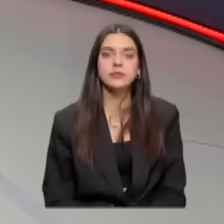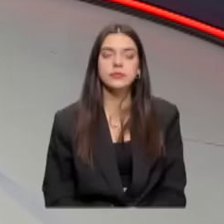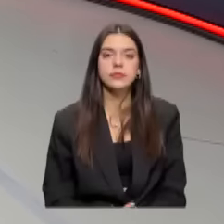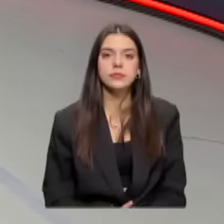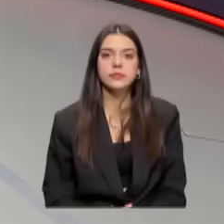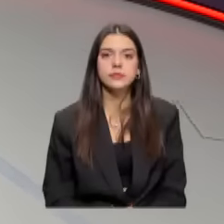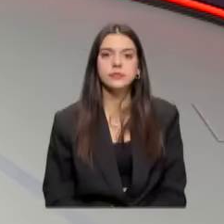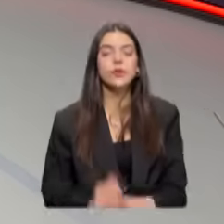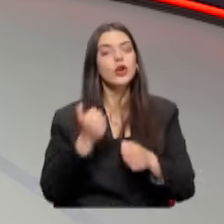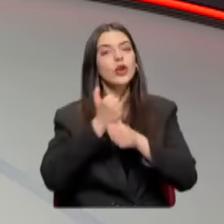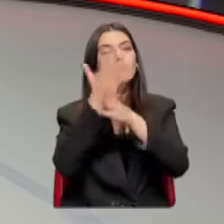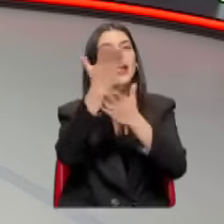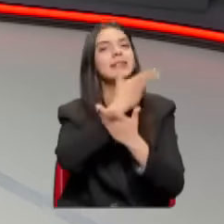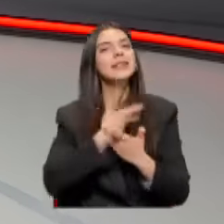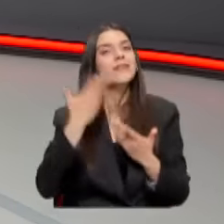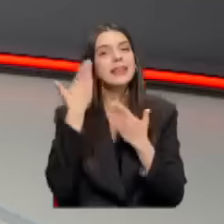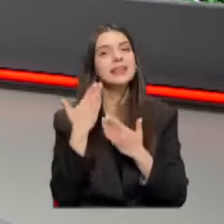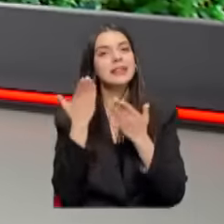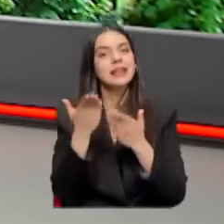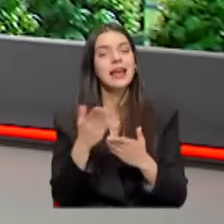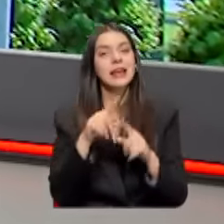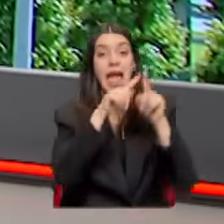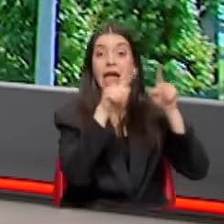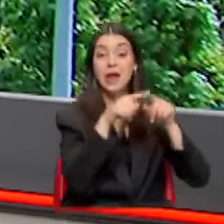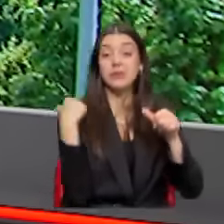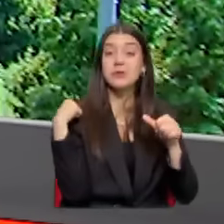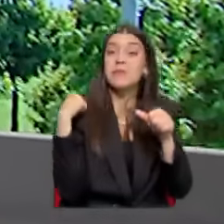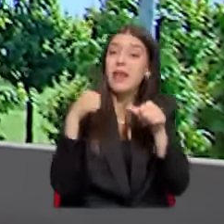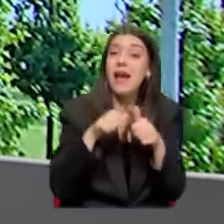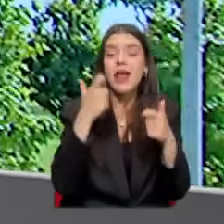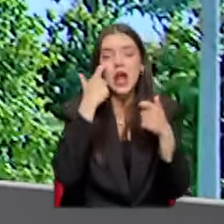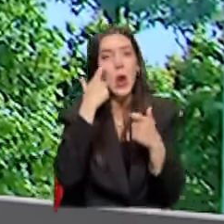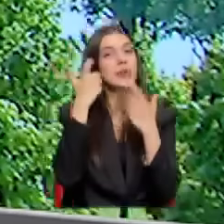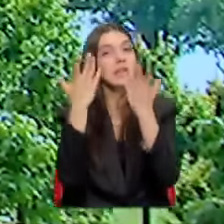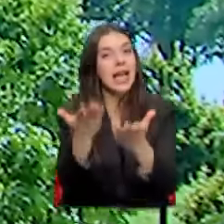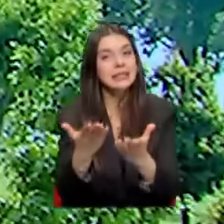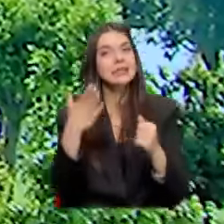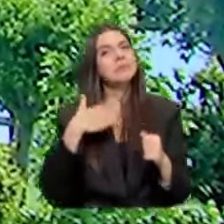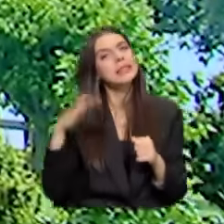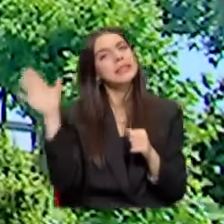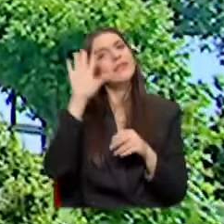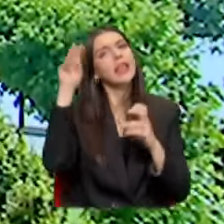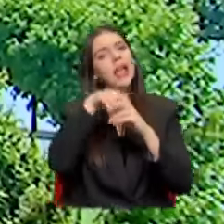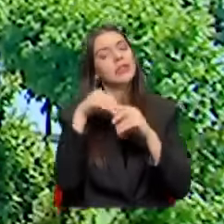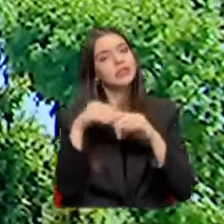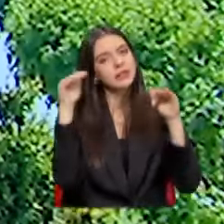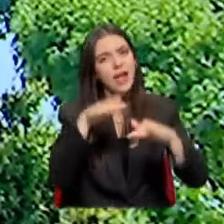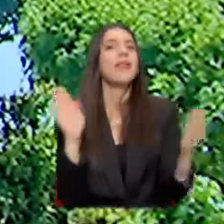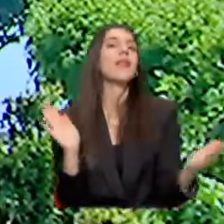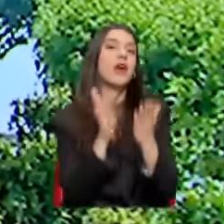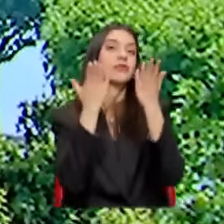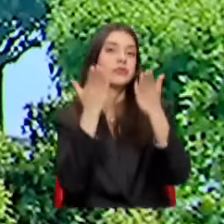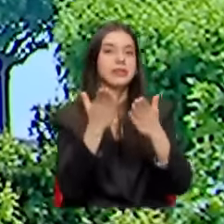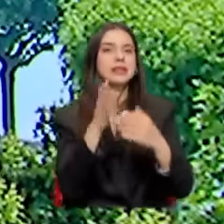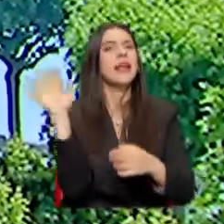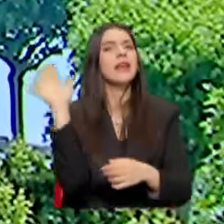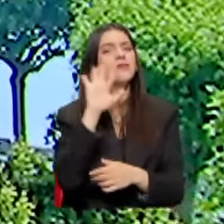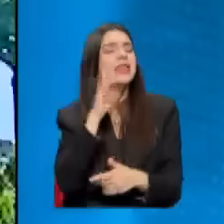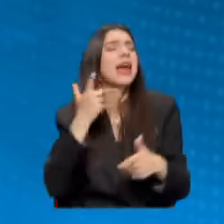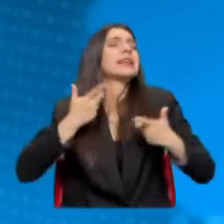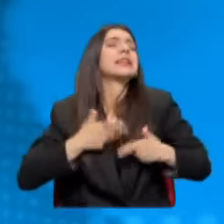olacak Günaydın sevgili izleyenler ekran başına bir kez daha hoş geldiniz Biz veda için karşınızdayız veda etmeyi